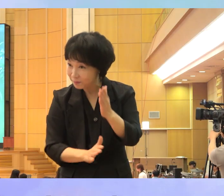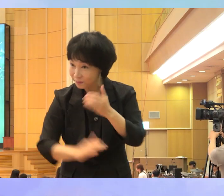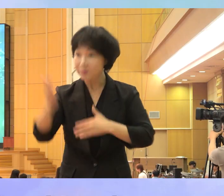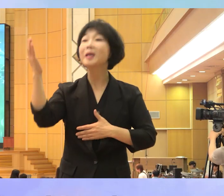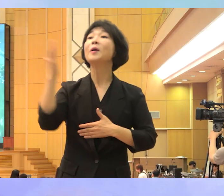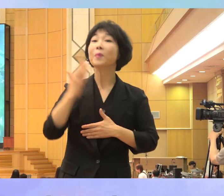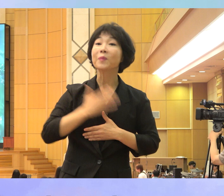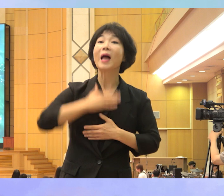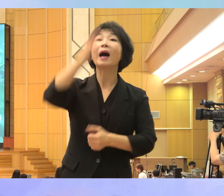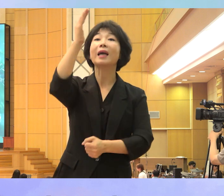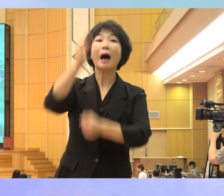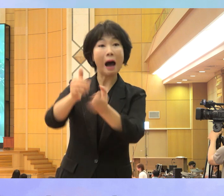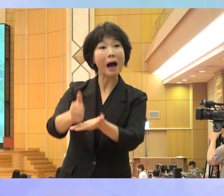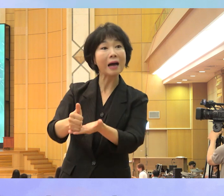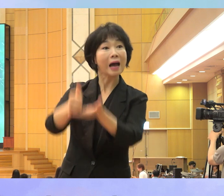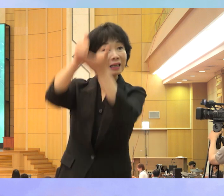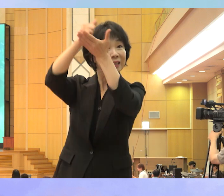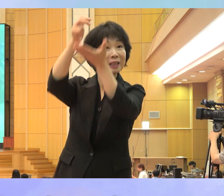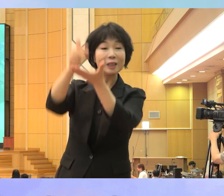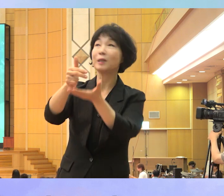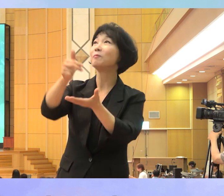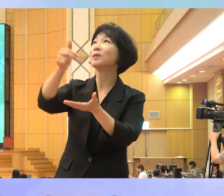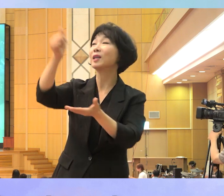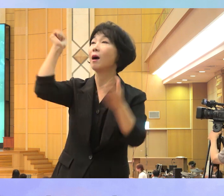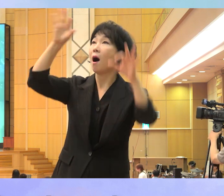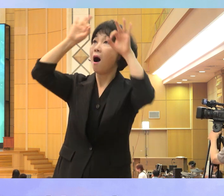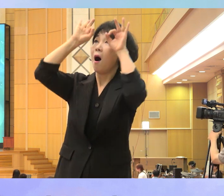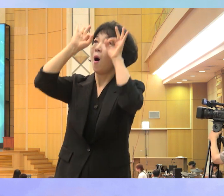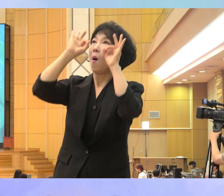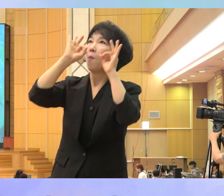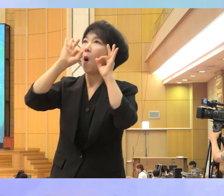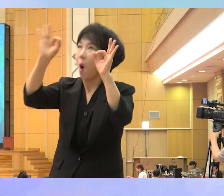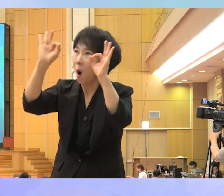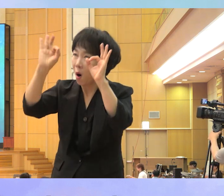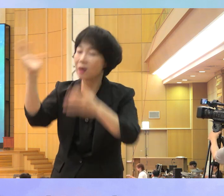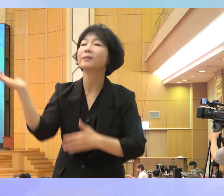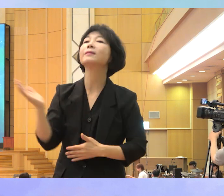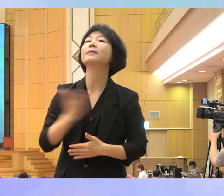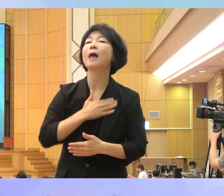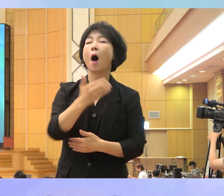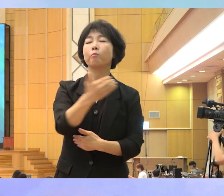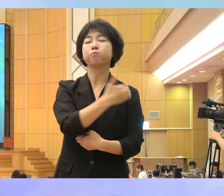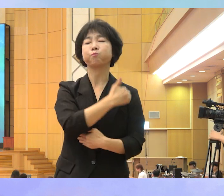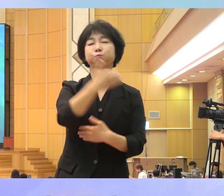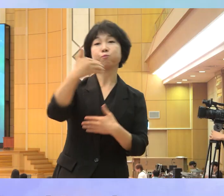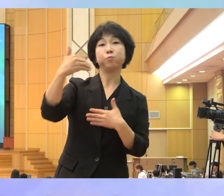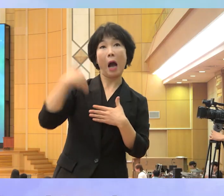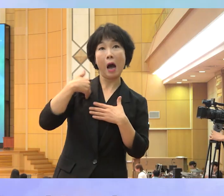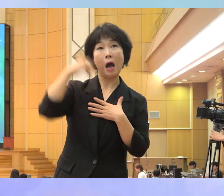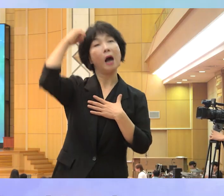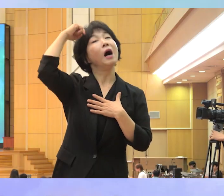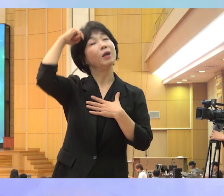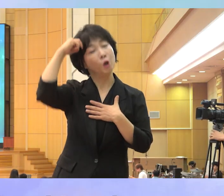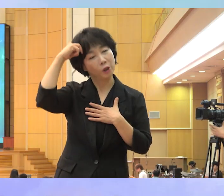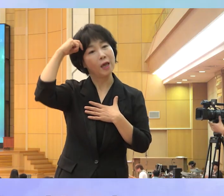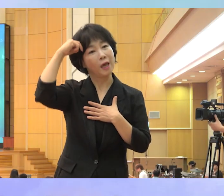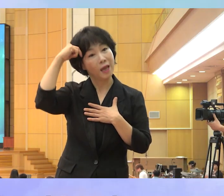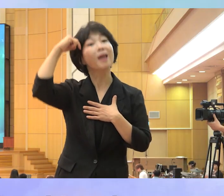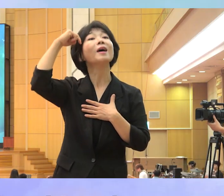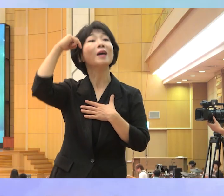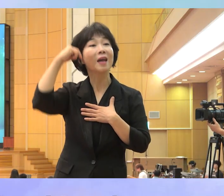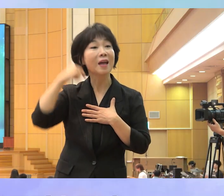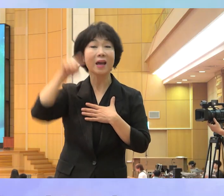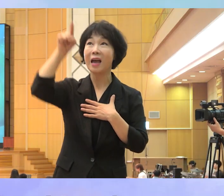없었네. 나의 하나님 그분을 뵐 때 나는 만족하였네.